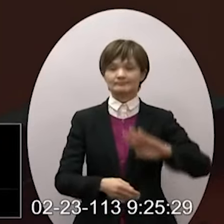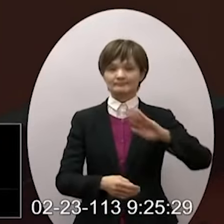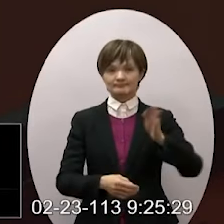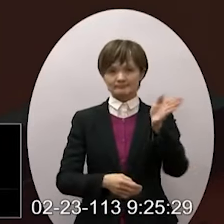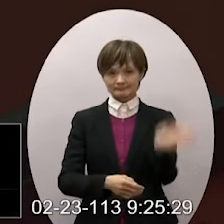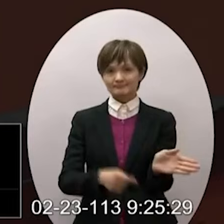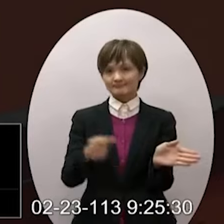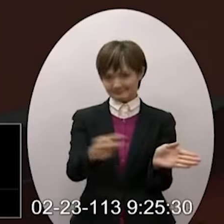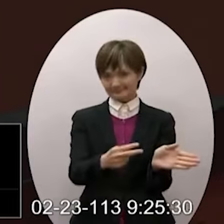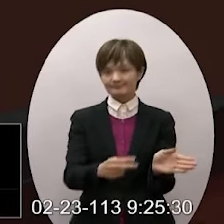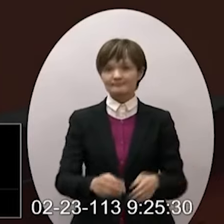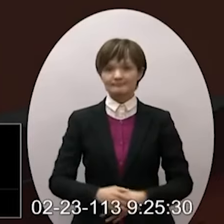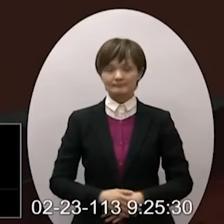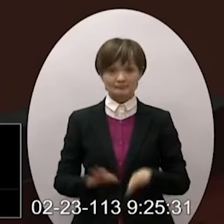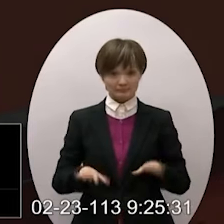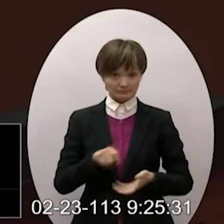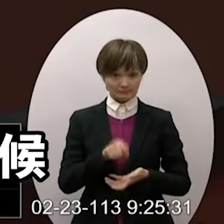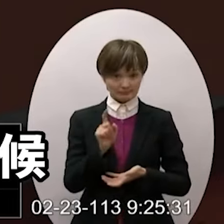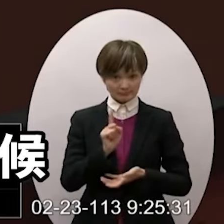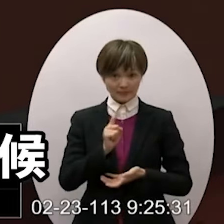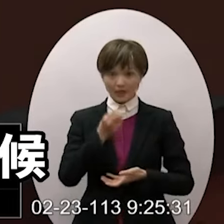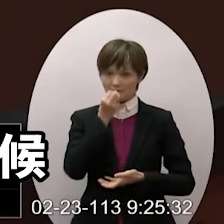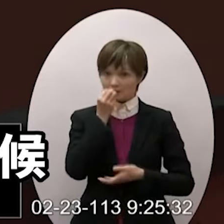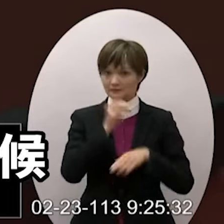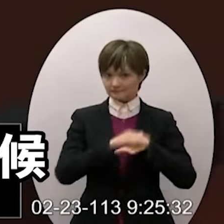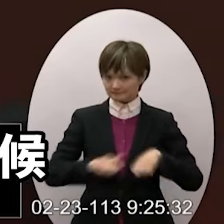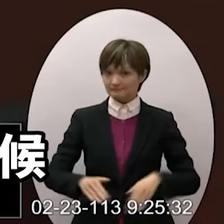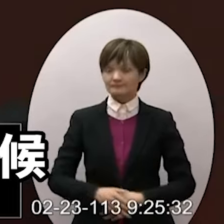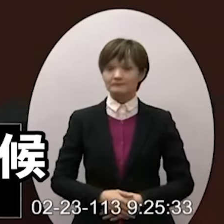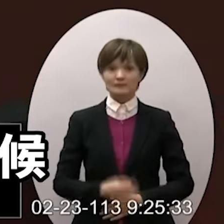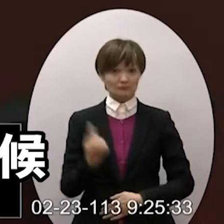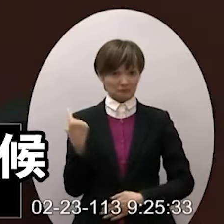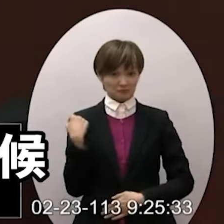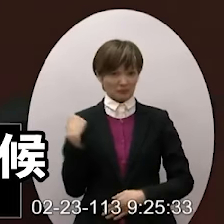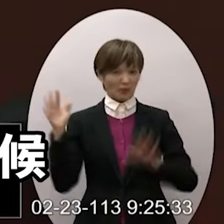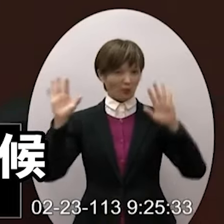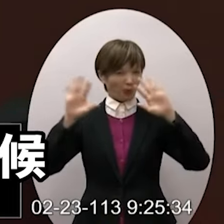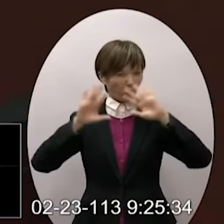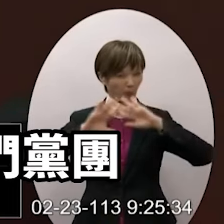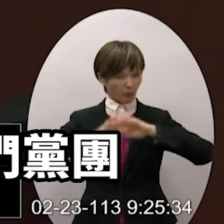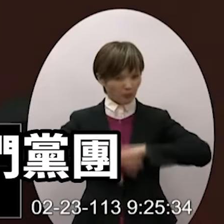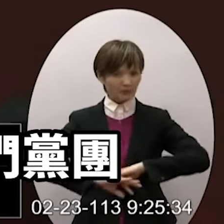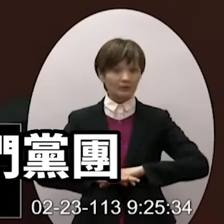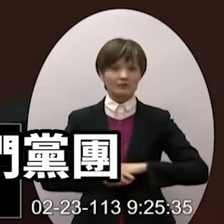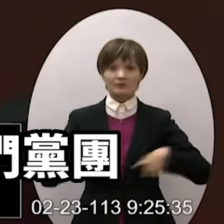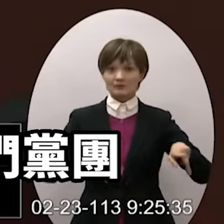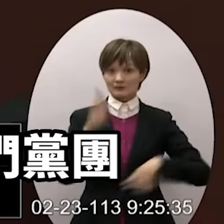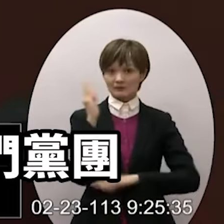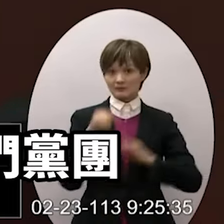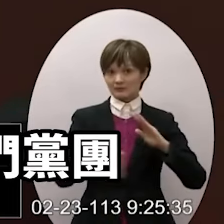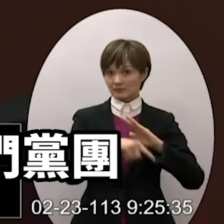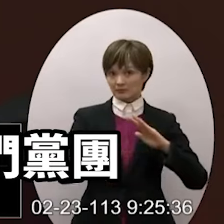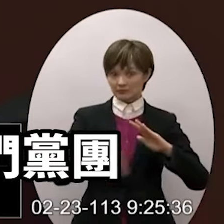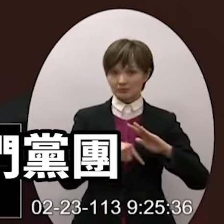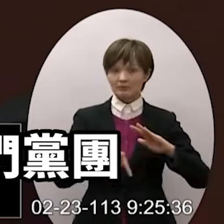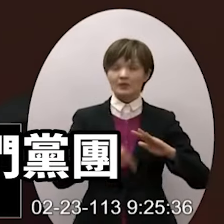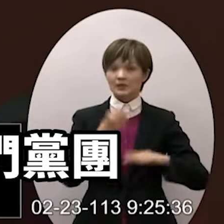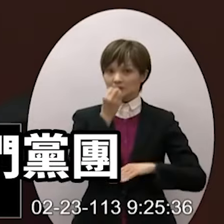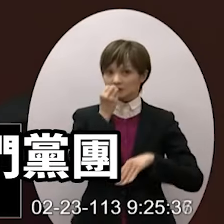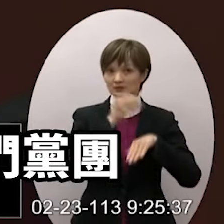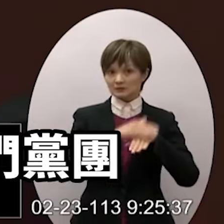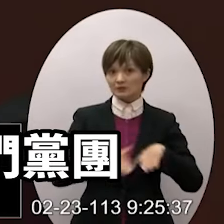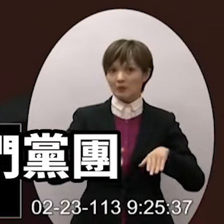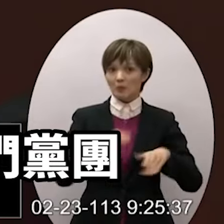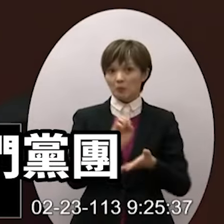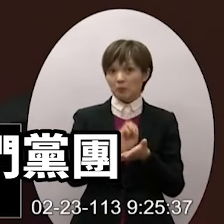主题呢是有关于食安，因为昨天晚上到很晚的时候，行政院才把食安报告送到我们